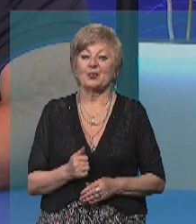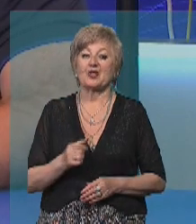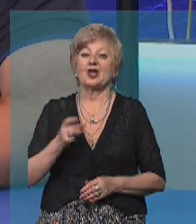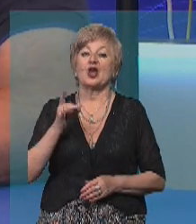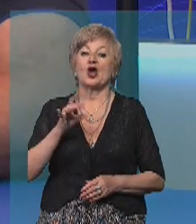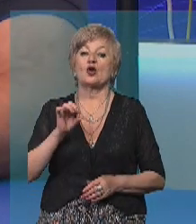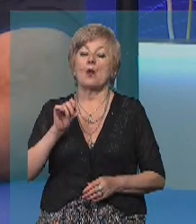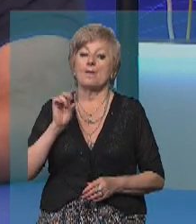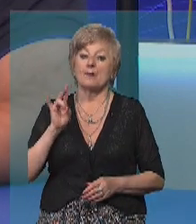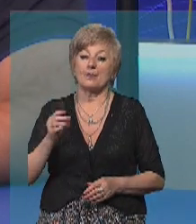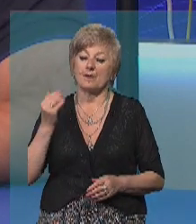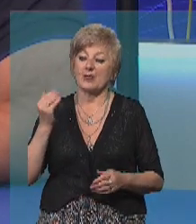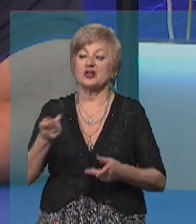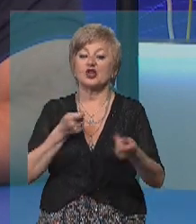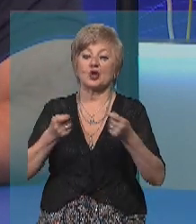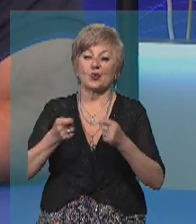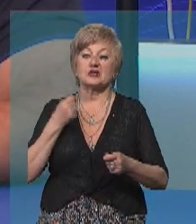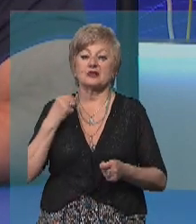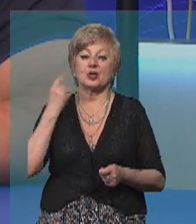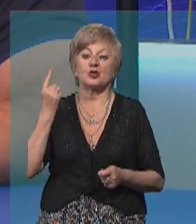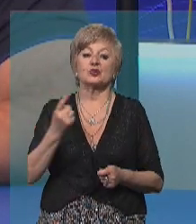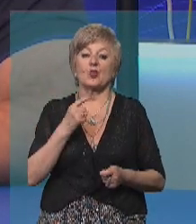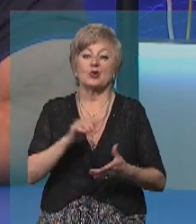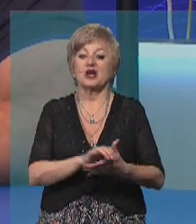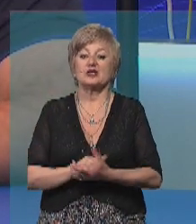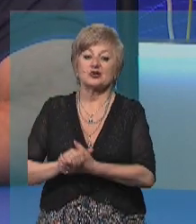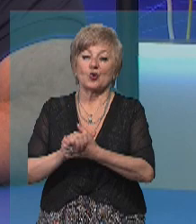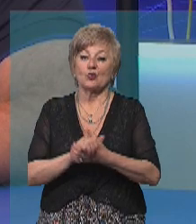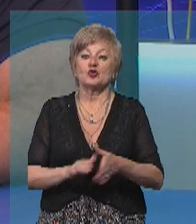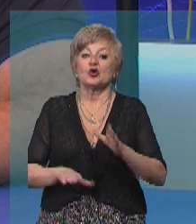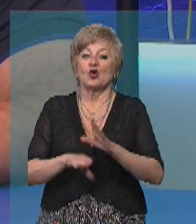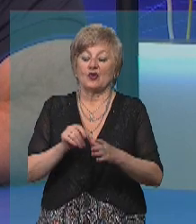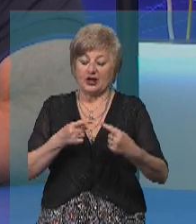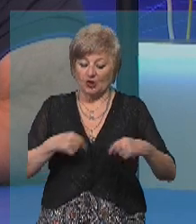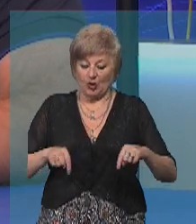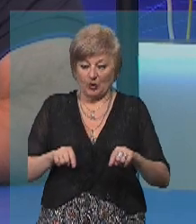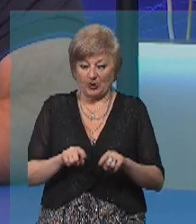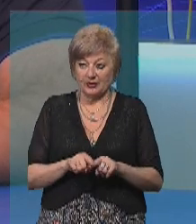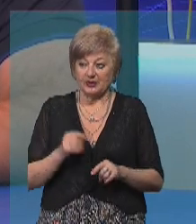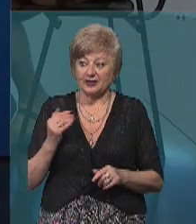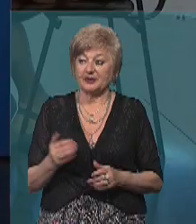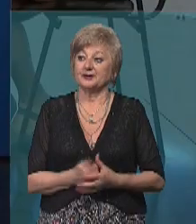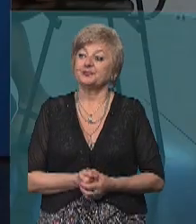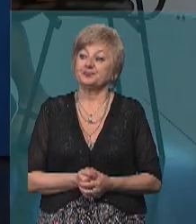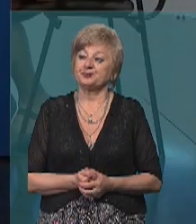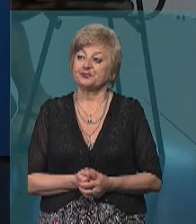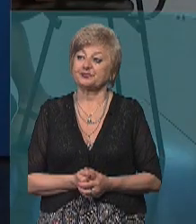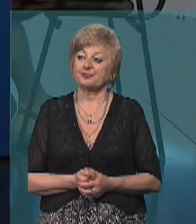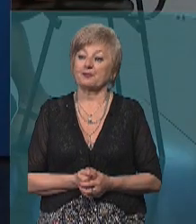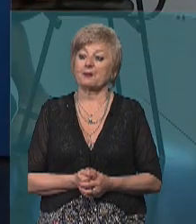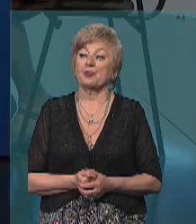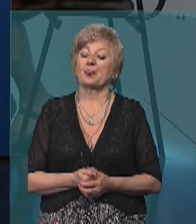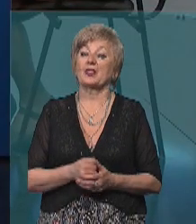Роман П'ятигорець, це керівник Запорізького обласного осередку Комітету виборців України. Добрий вечір, пан Роман.